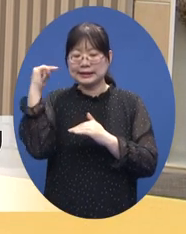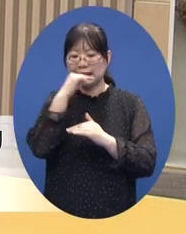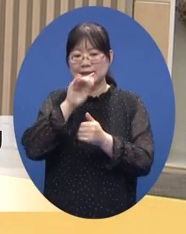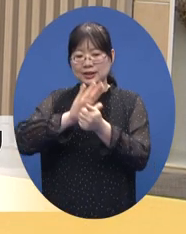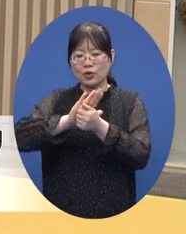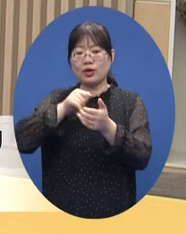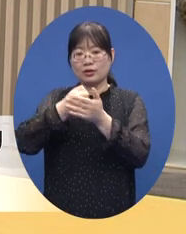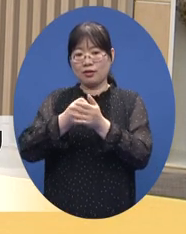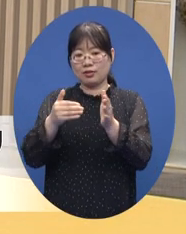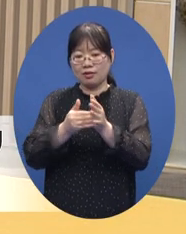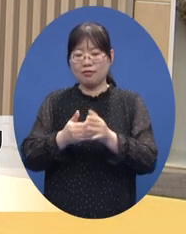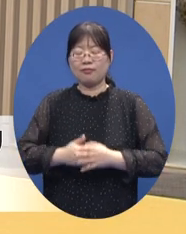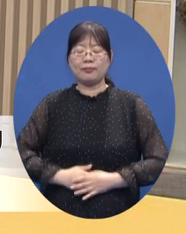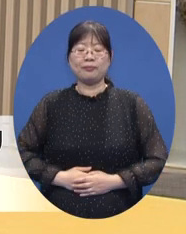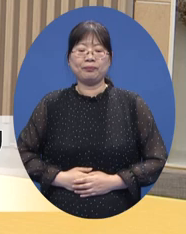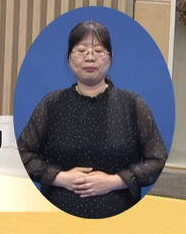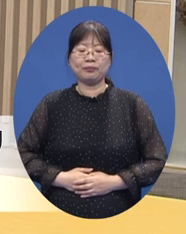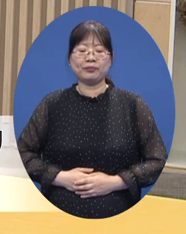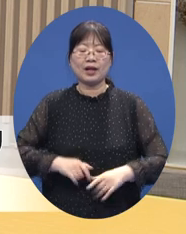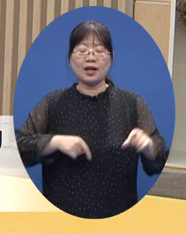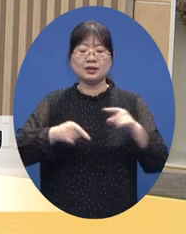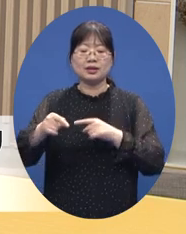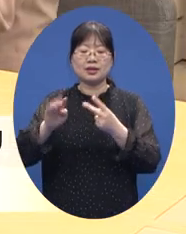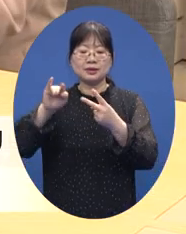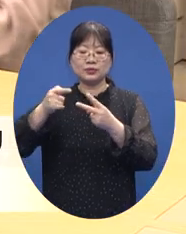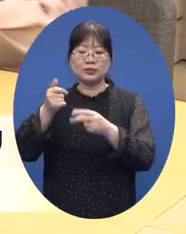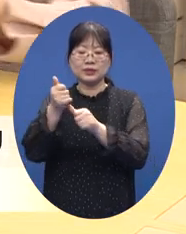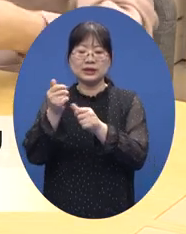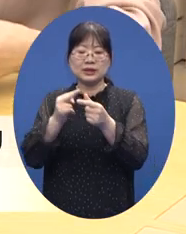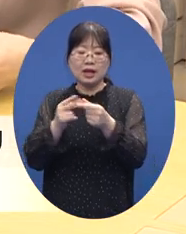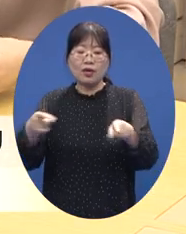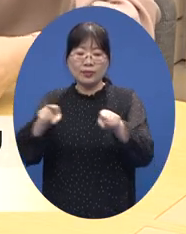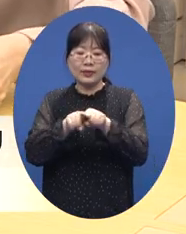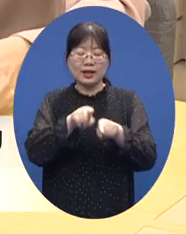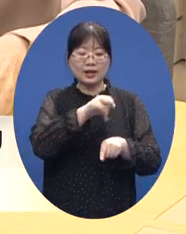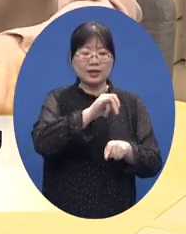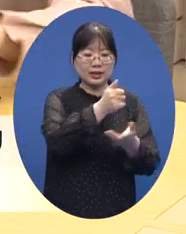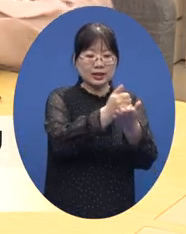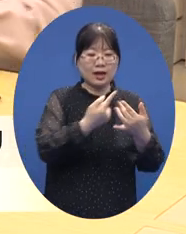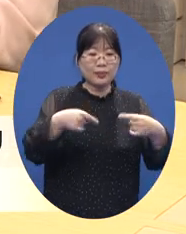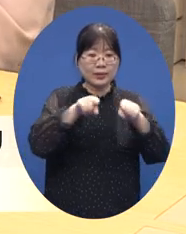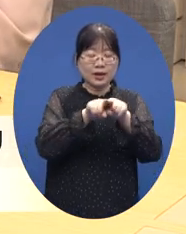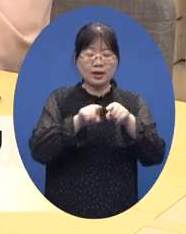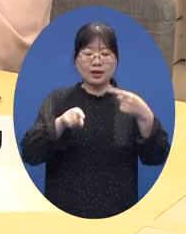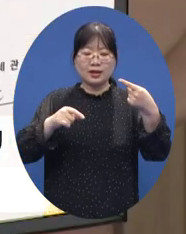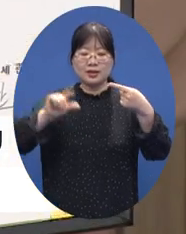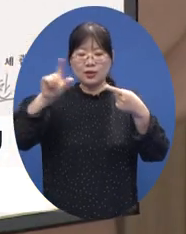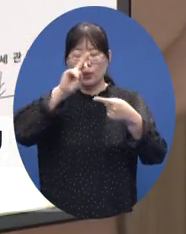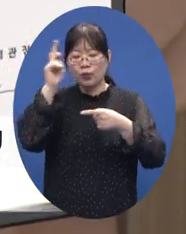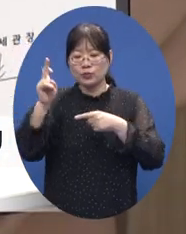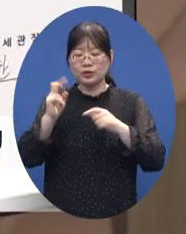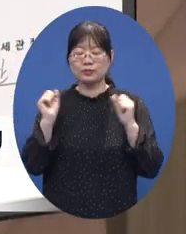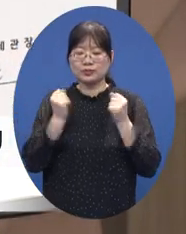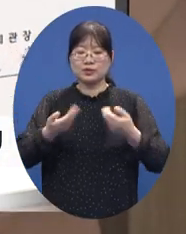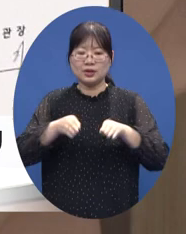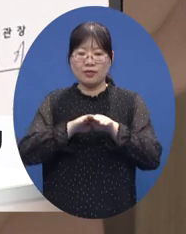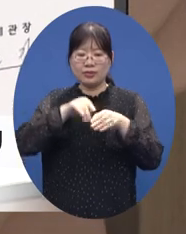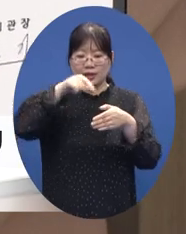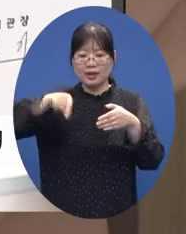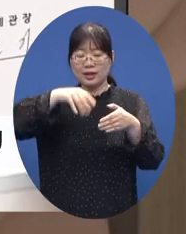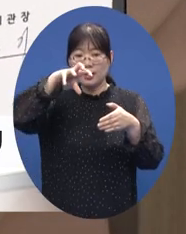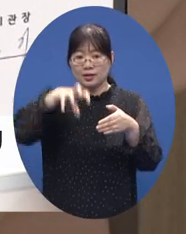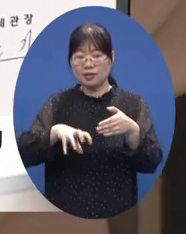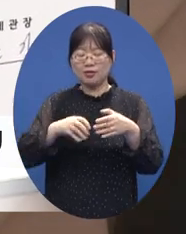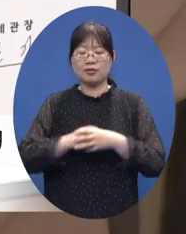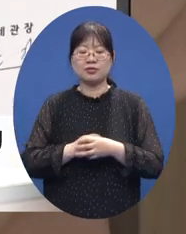했습니다 이 벗은 경우도 행정 2부 지사와 이창 개인 선 본부 색 원장은 지난 1일 오후 경기도청 북부청사 청 실에서